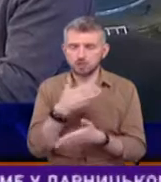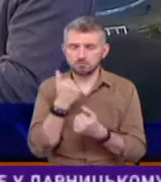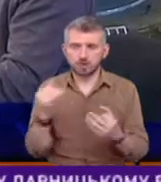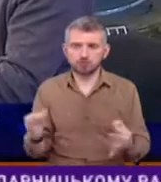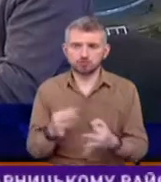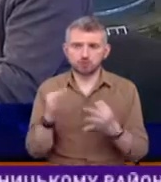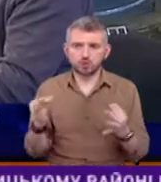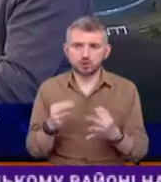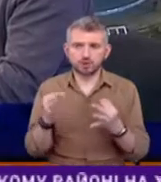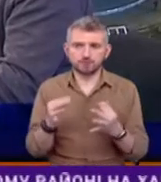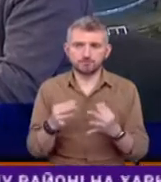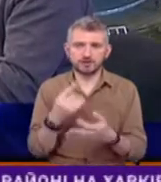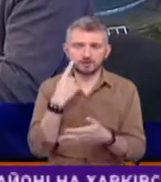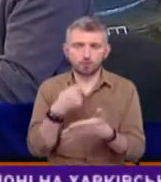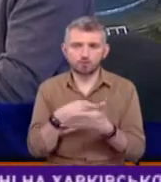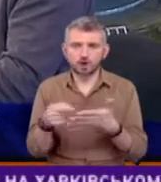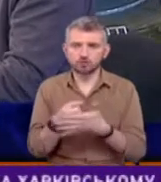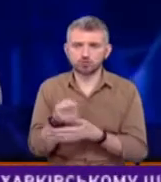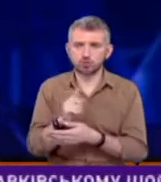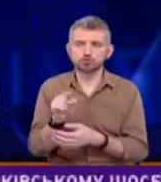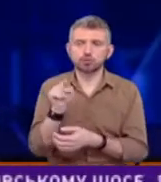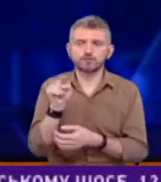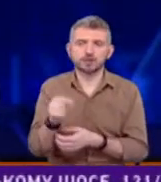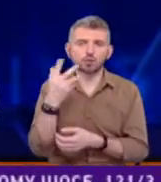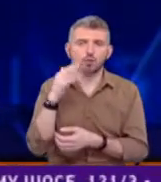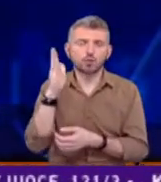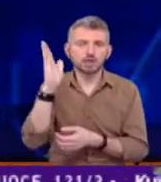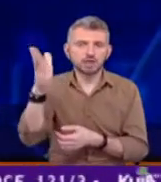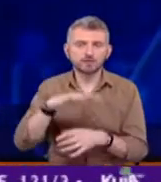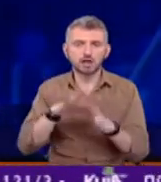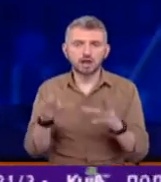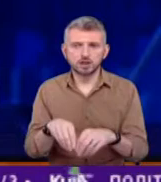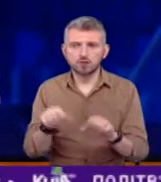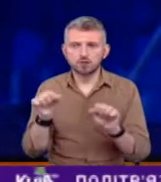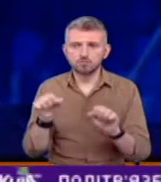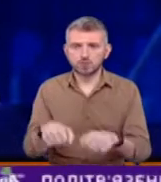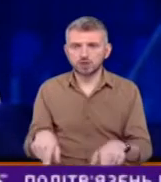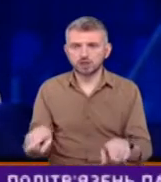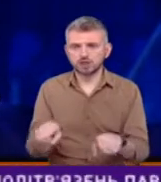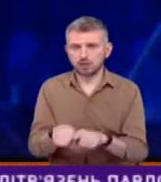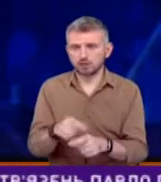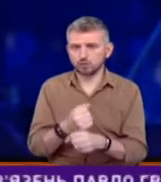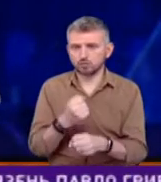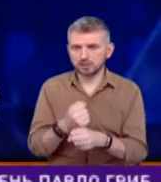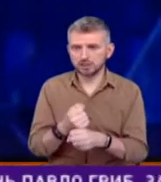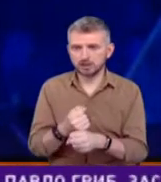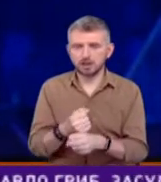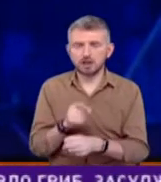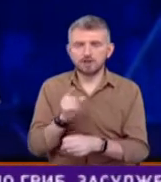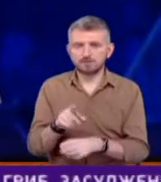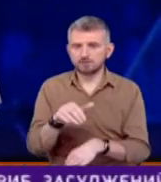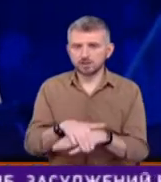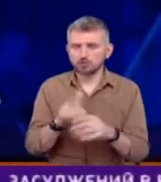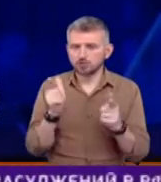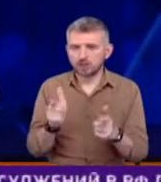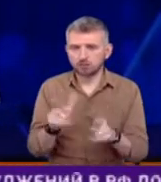жодних якихось зауважень до того, що він колись взагалі зможе таким чином вчинити. Фактично, він не погоджував